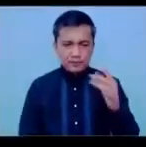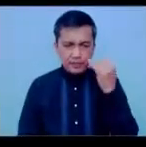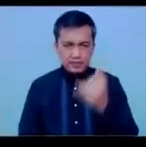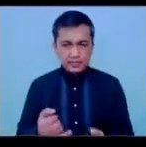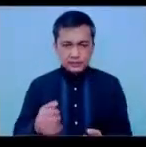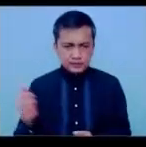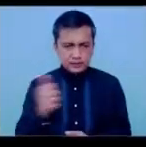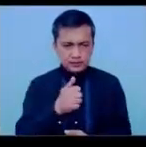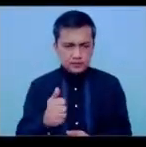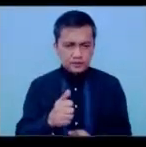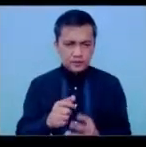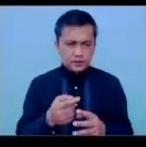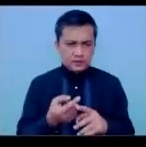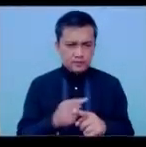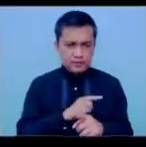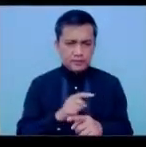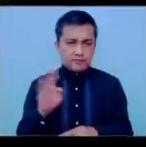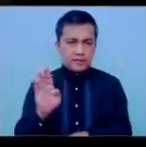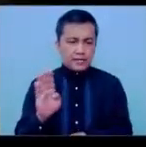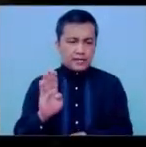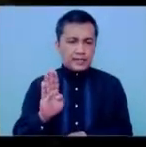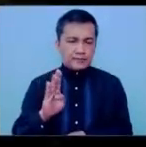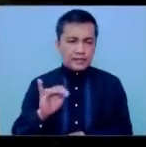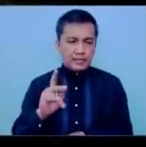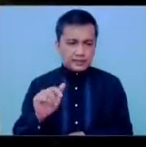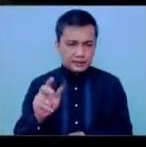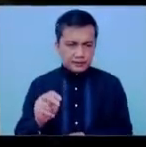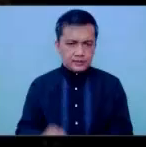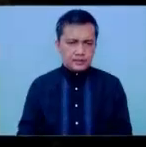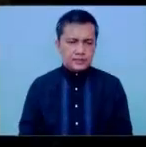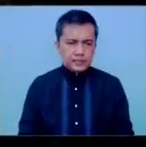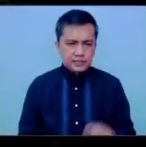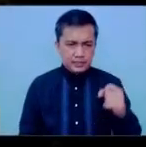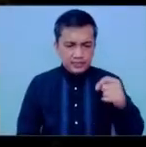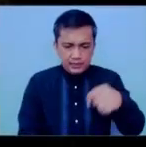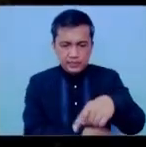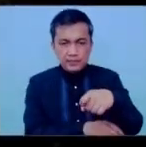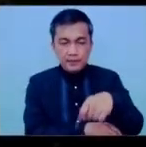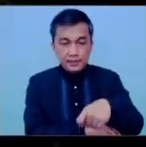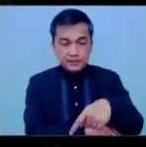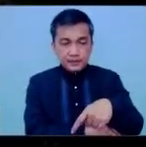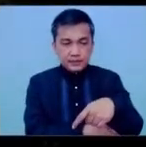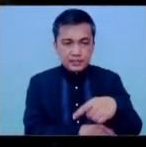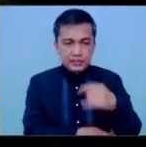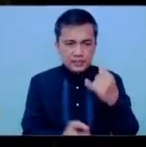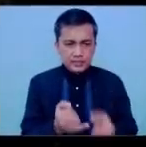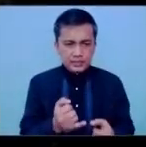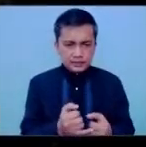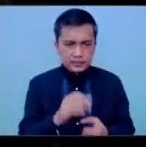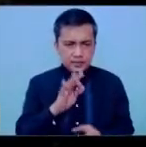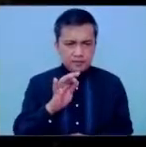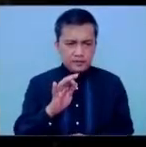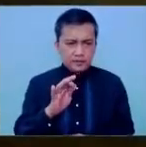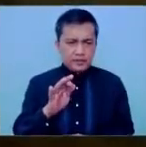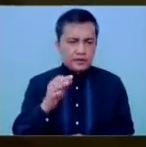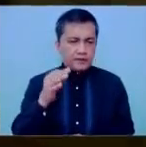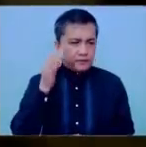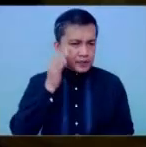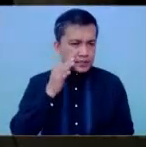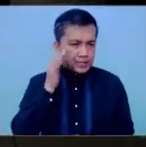kung magmumula sa Baclaran Station. Alas 11 naman ng gabi ang huling biyahe sa Fernando Poe Jr.